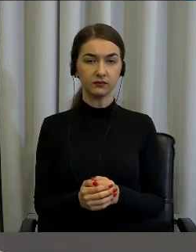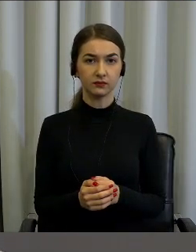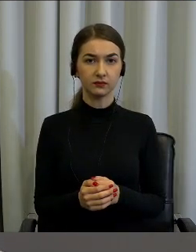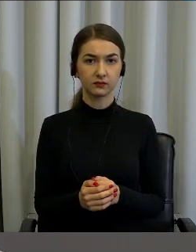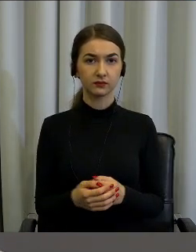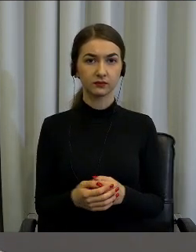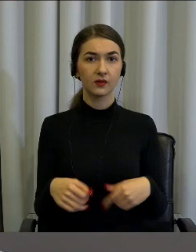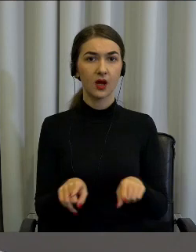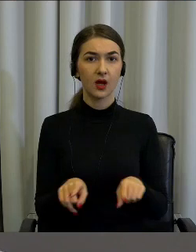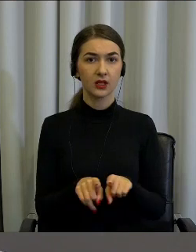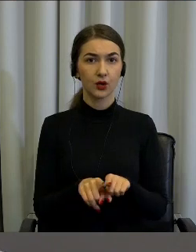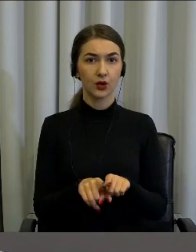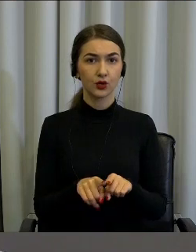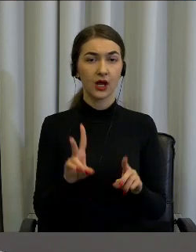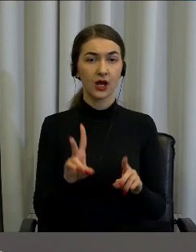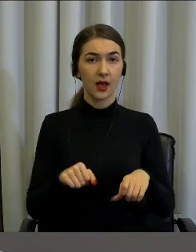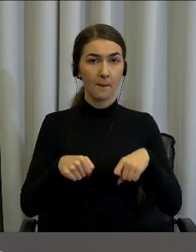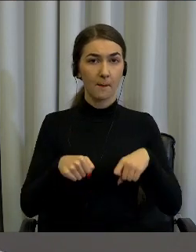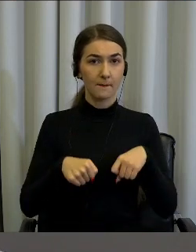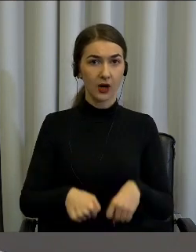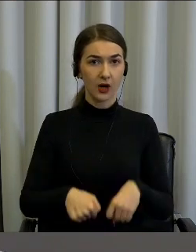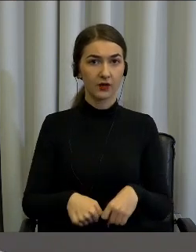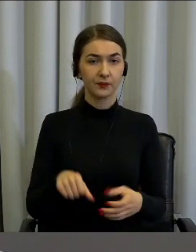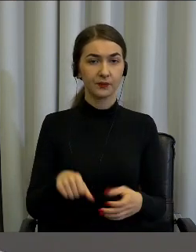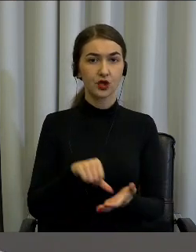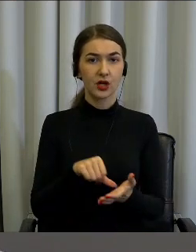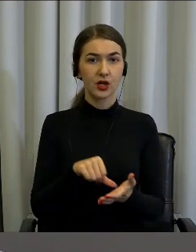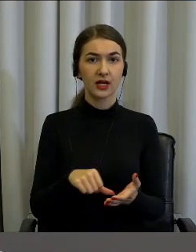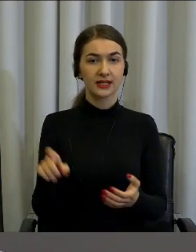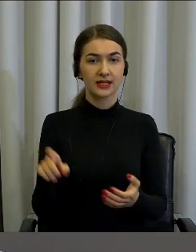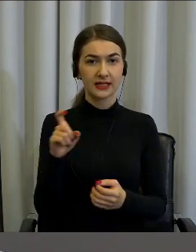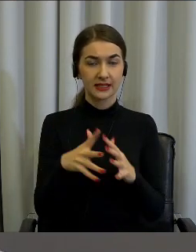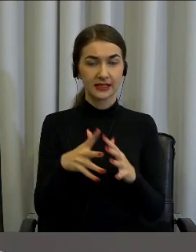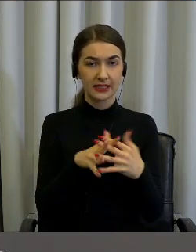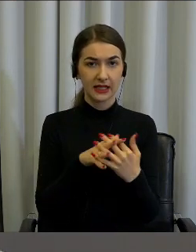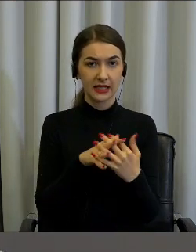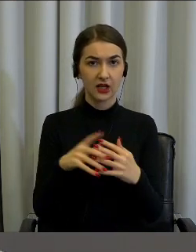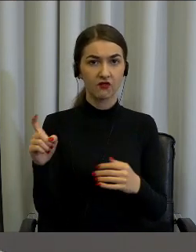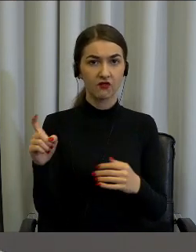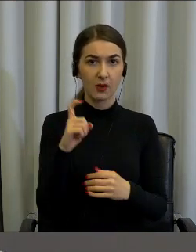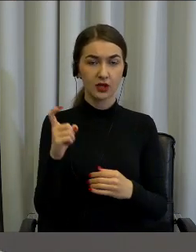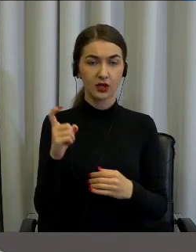а також на права членів сівських фермерських